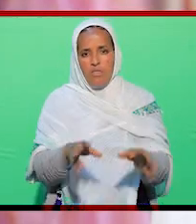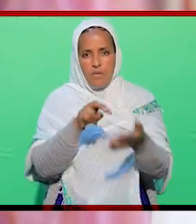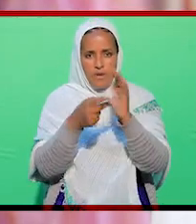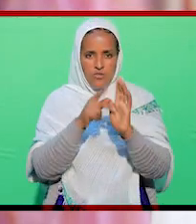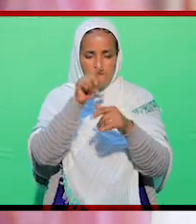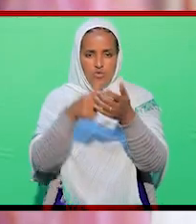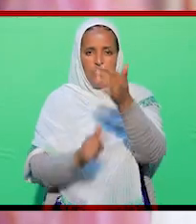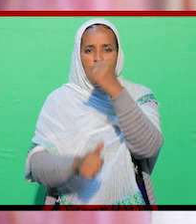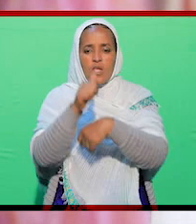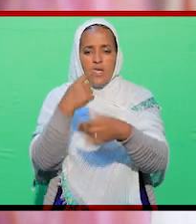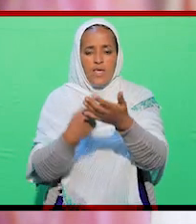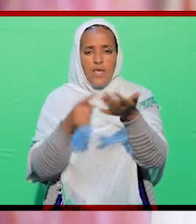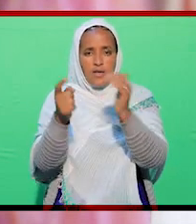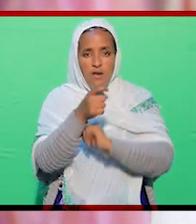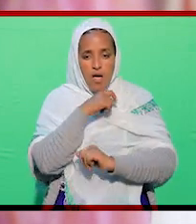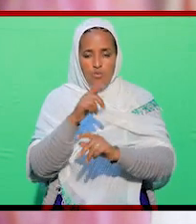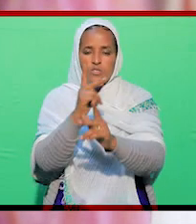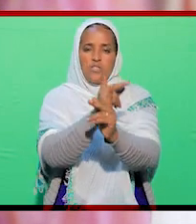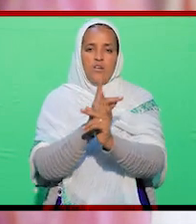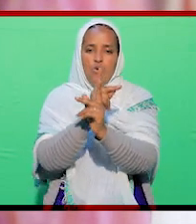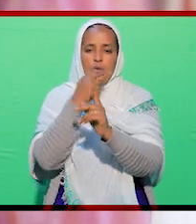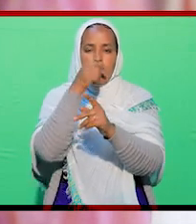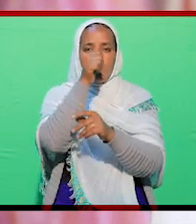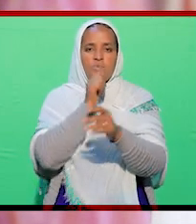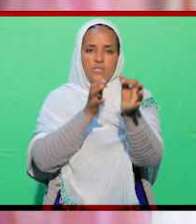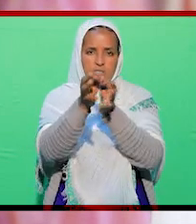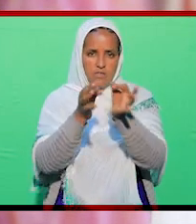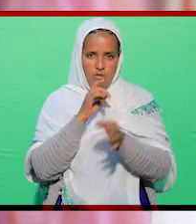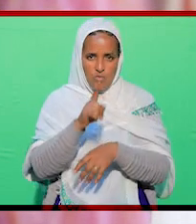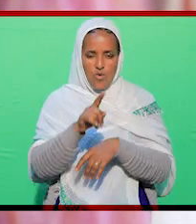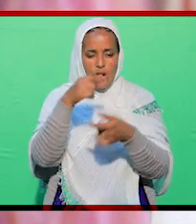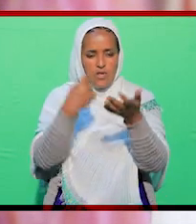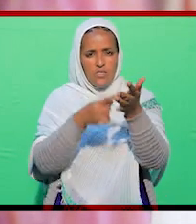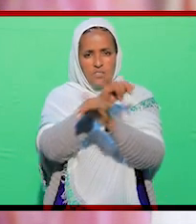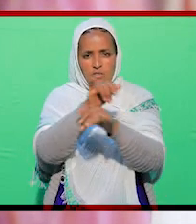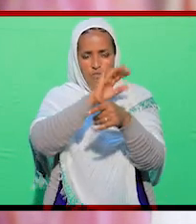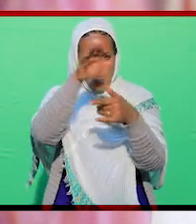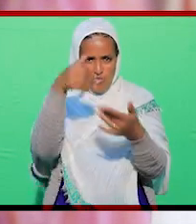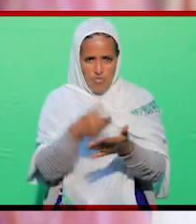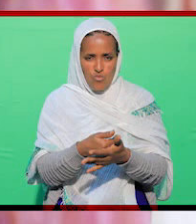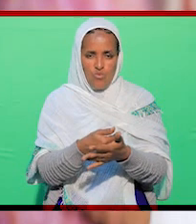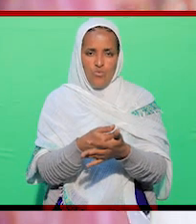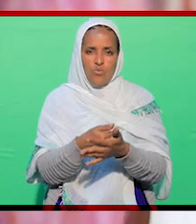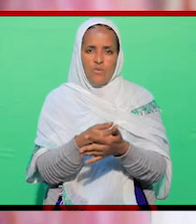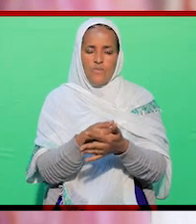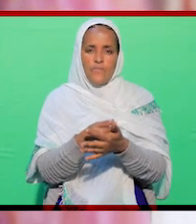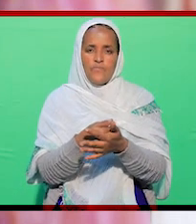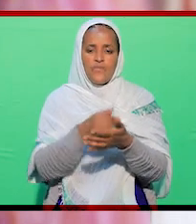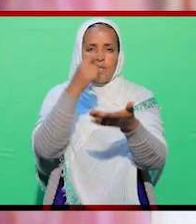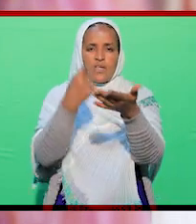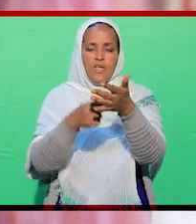ማለት ነው? ያጣል ማለት ነው እና ይጎዳል። ይህ እንዳይሆን ተጠንቀቁ የሚል ነበረ ምስጢሩ ማለት ነው። እንደዚሁም ሁሉ